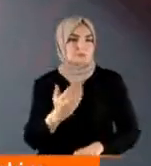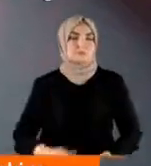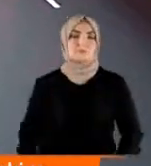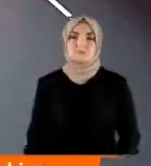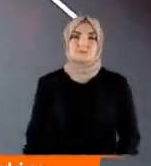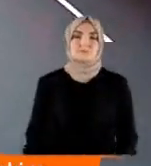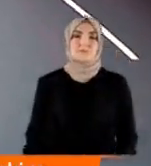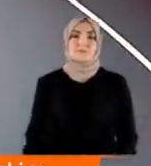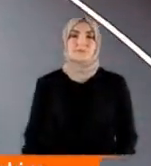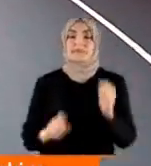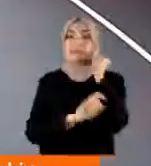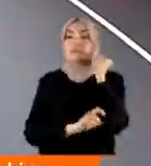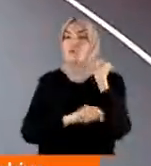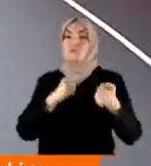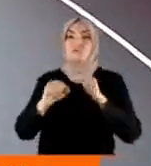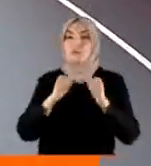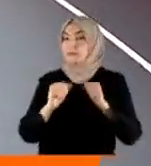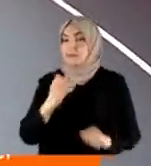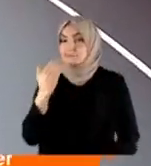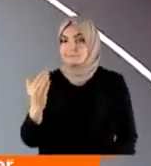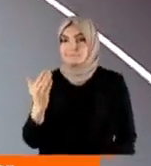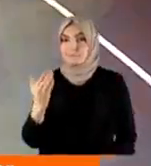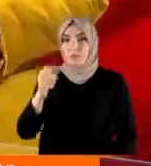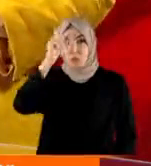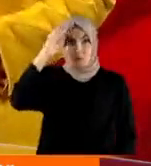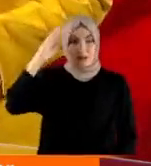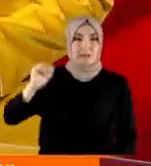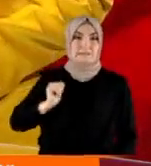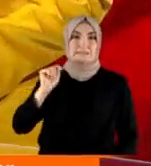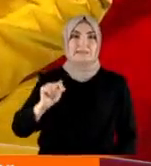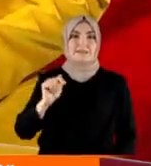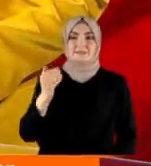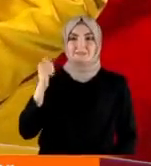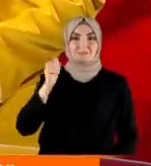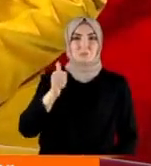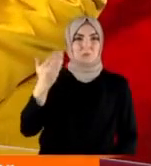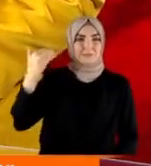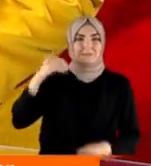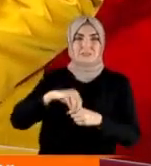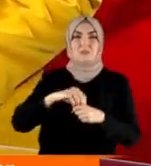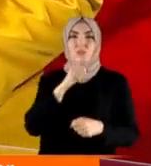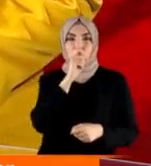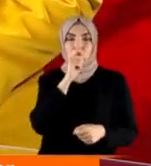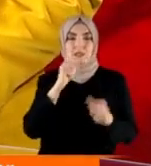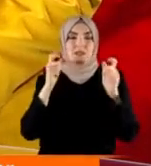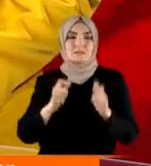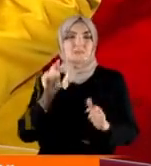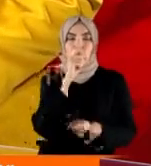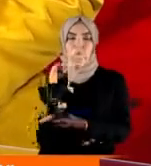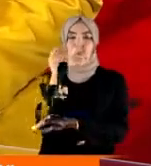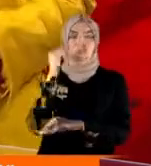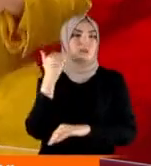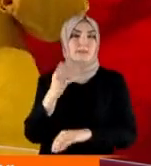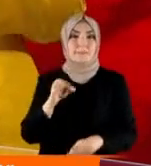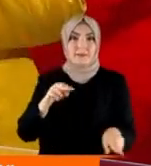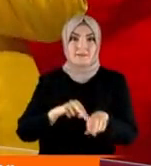Ve terörle mücadele. Mehmetçik geçtiğimiz gün Tunceli'de düzenlenen operasyonda örgütün Türkiye'deki sözde bir numarasını